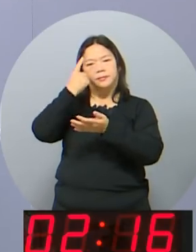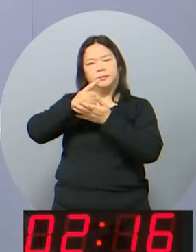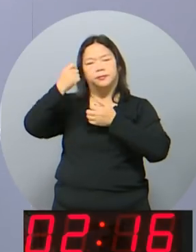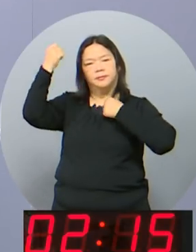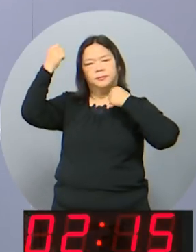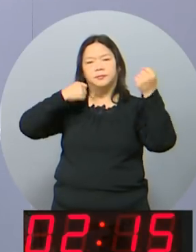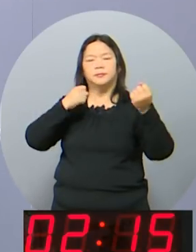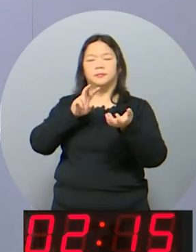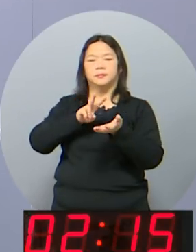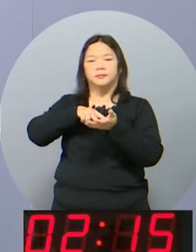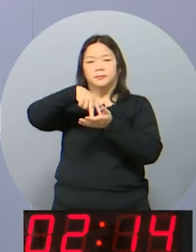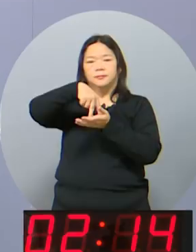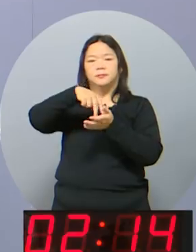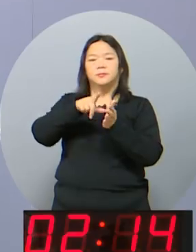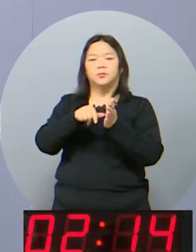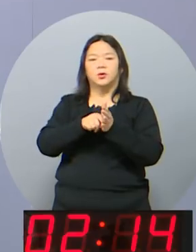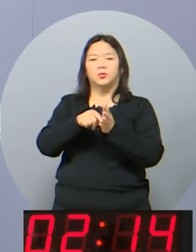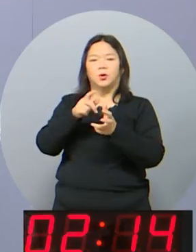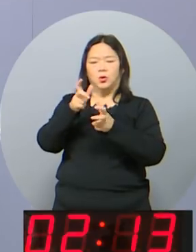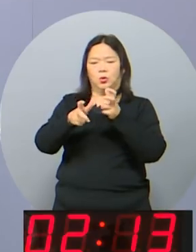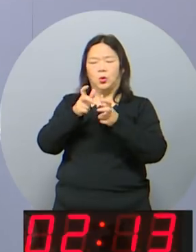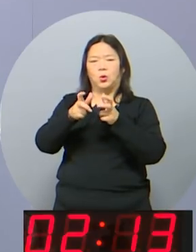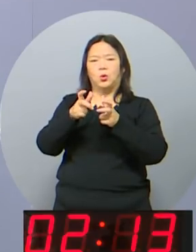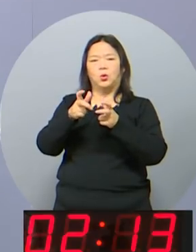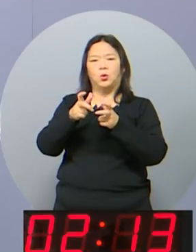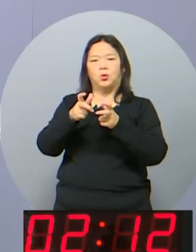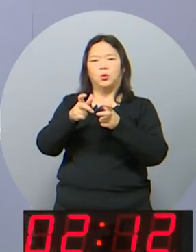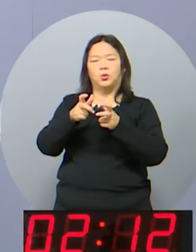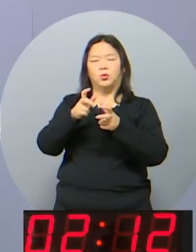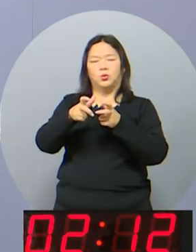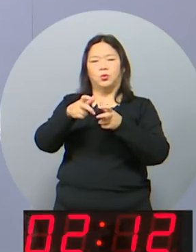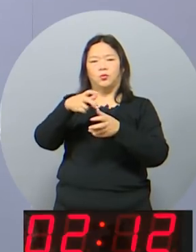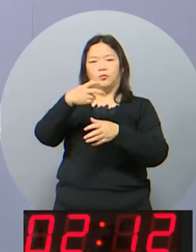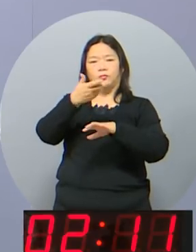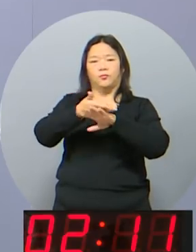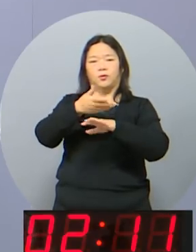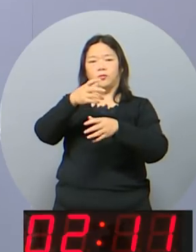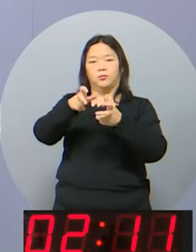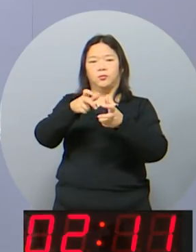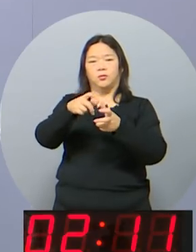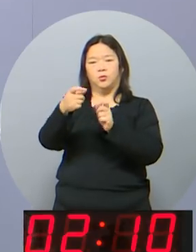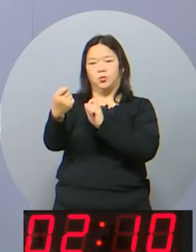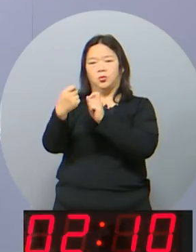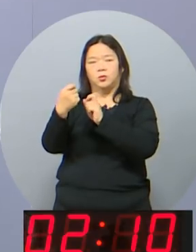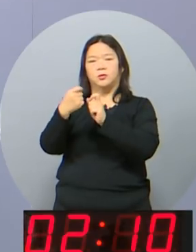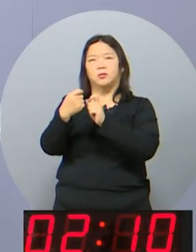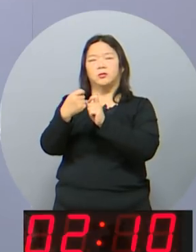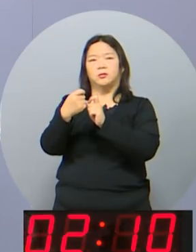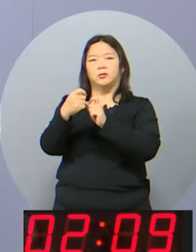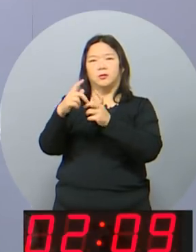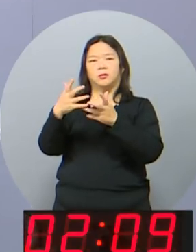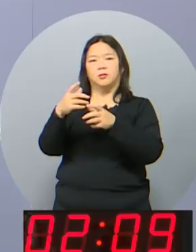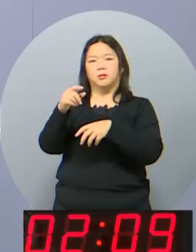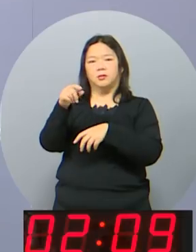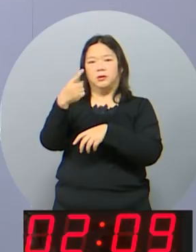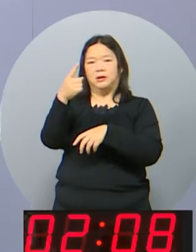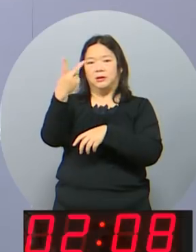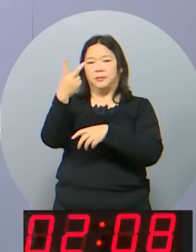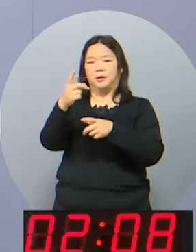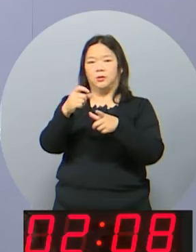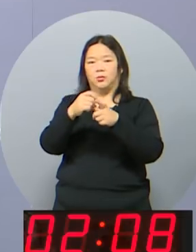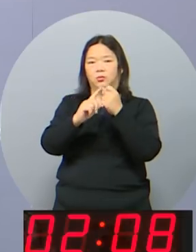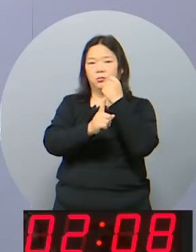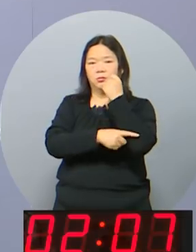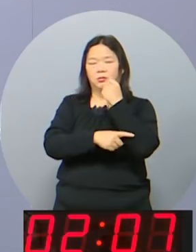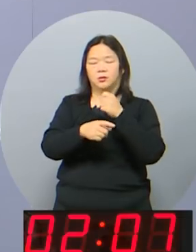起床，因为油厂距离我们居住的环境最近的只有100-200公尺，所